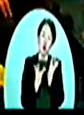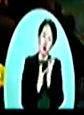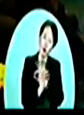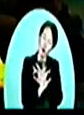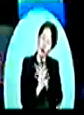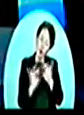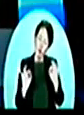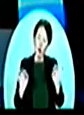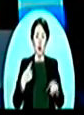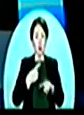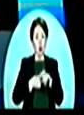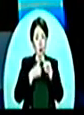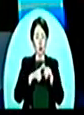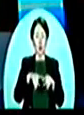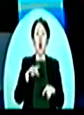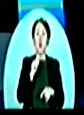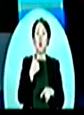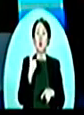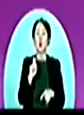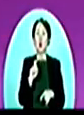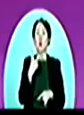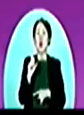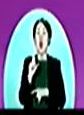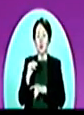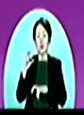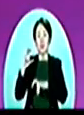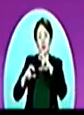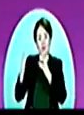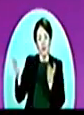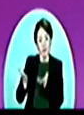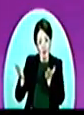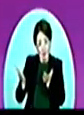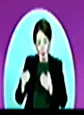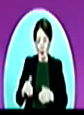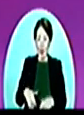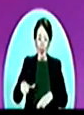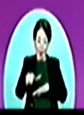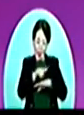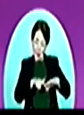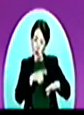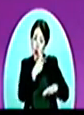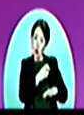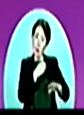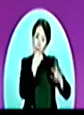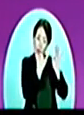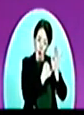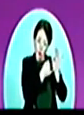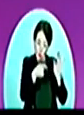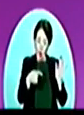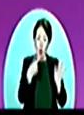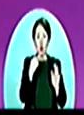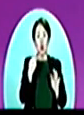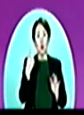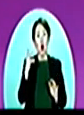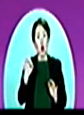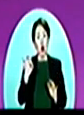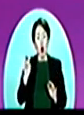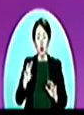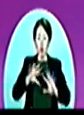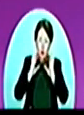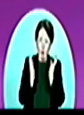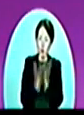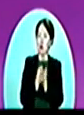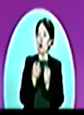нэмэгдэж, хүлэмжийн аж ахуй хөгжиж байна. Газар тариалангийн салбар 2016-аас 2020 онуудад нийлбэр